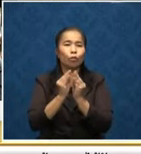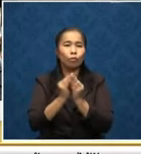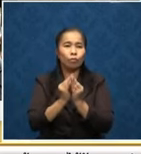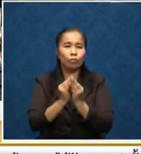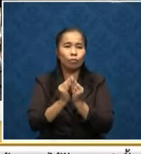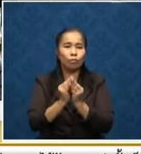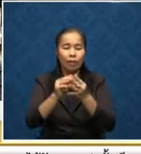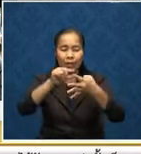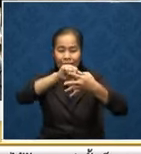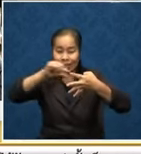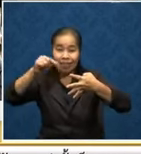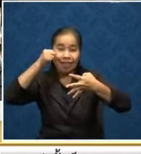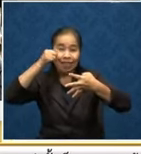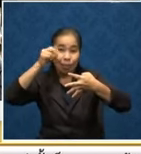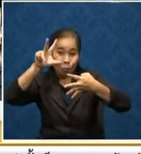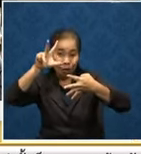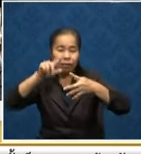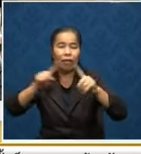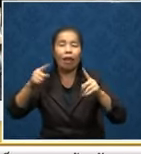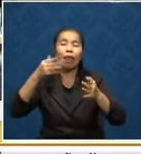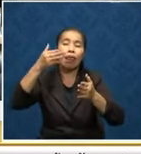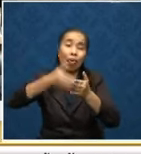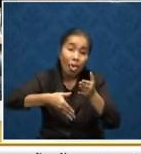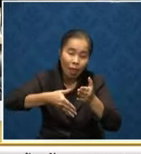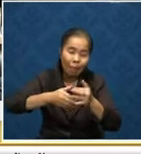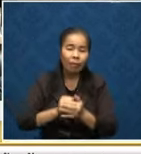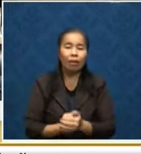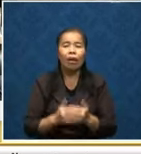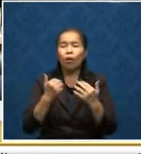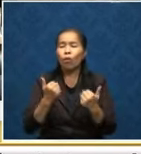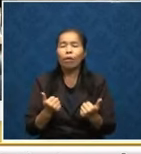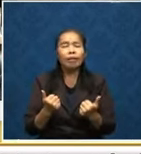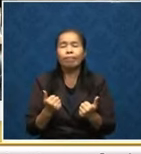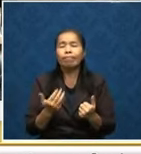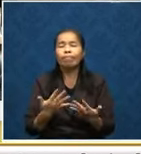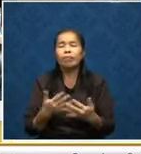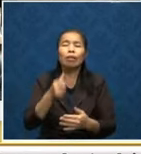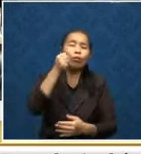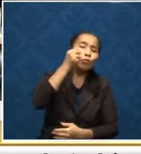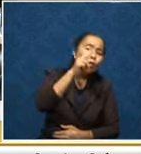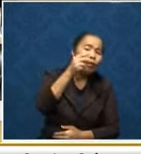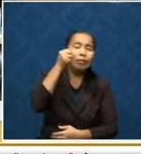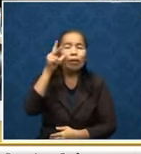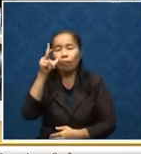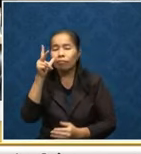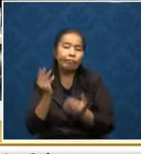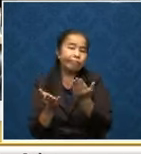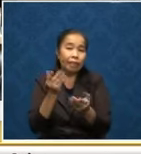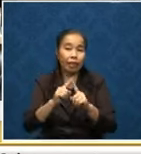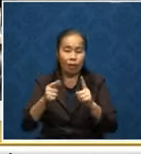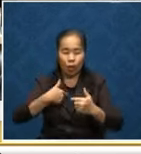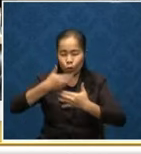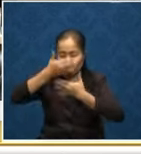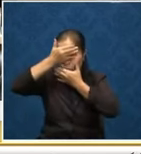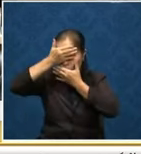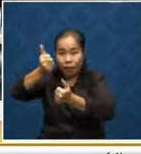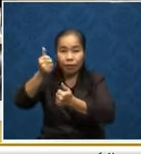3วันแต่ก็ไม่สำเร็จวันนี้ผมไม่ได้ติดใจว่าจะ2หรือ3วันแต่ผมสนใจว่